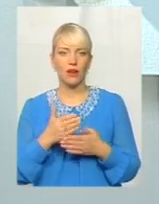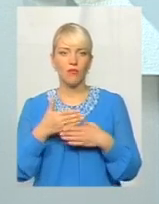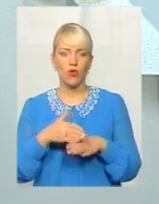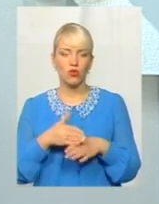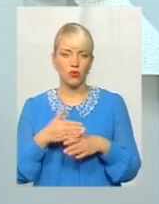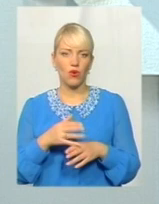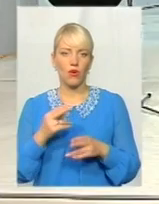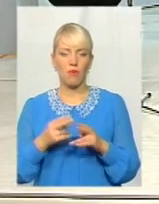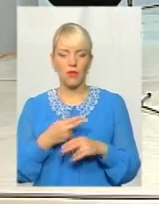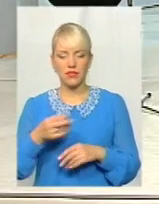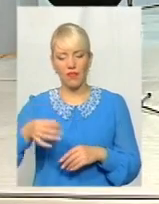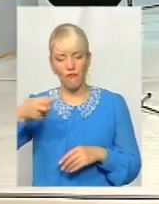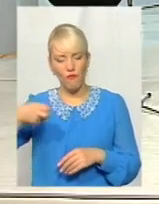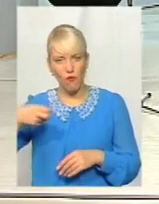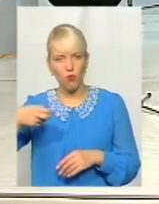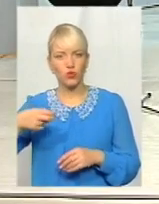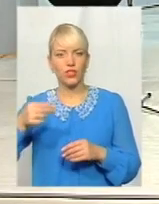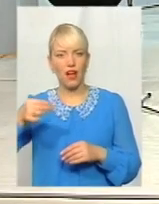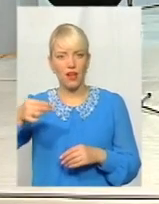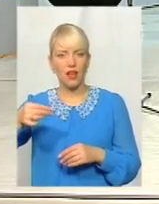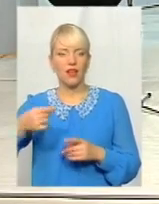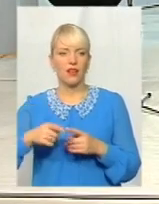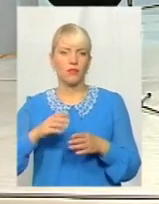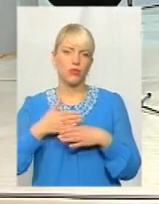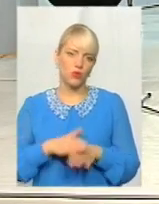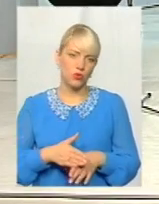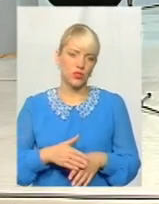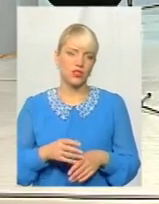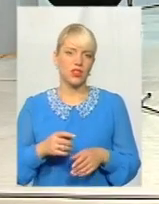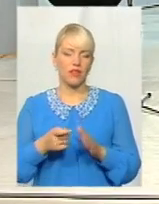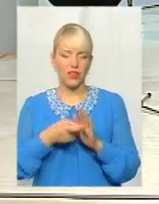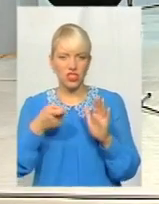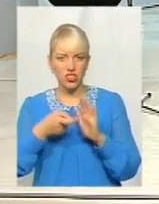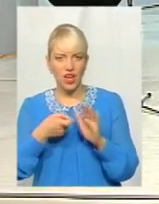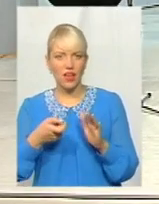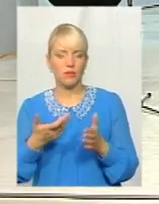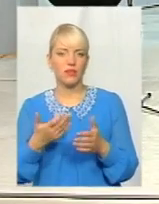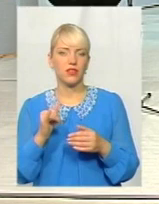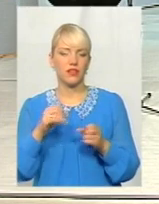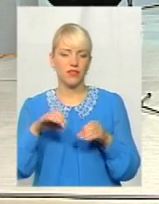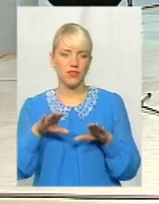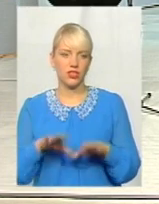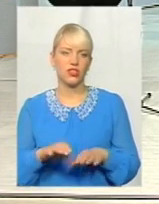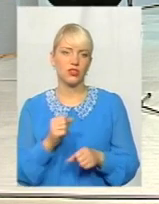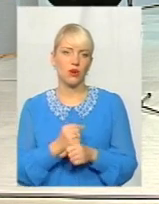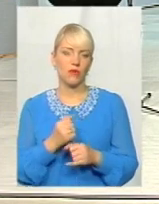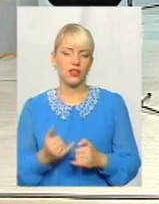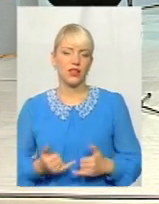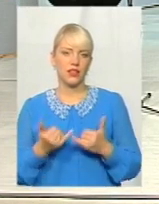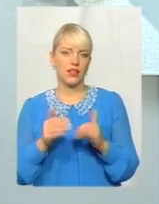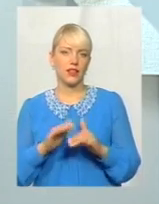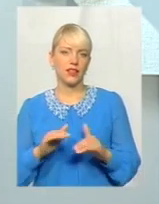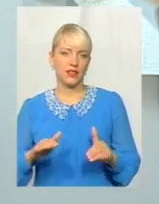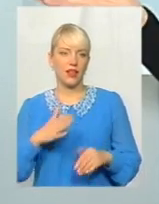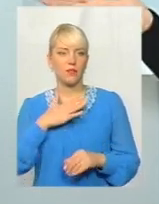без вушка, надщерблені і б'ються. Так, вирішили зробити дітям приємно. Так.